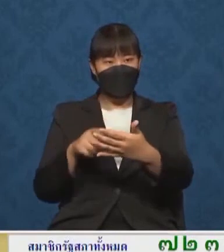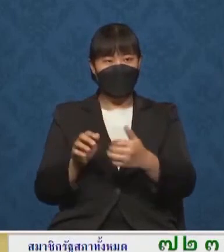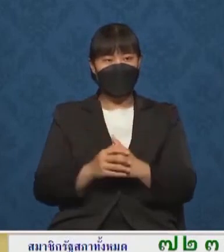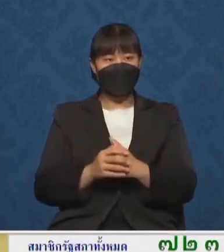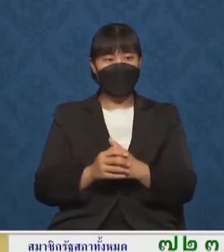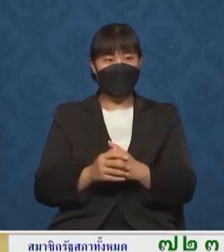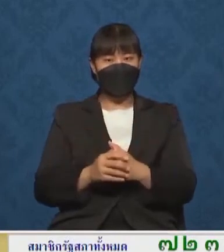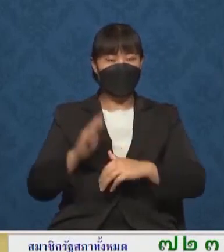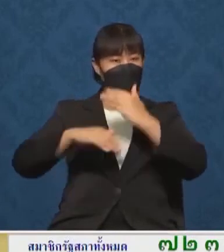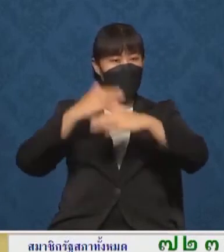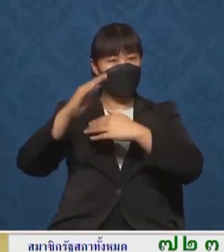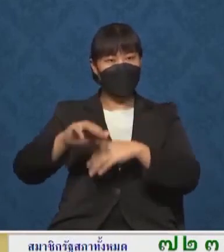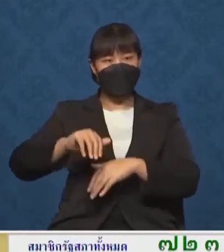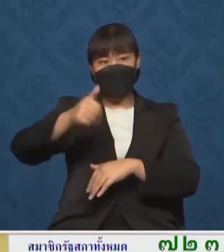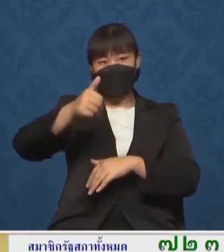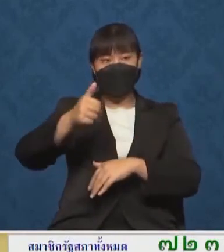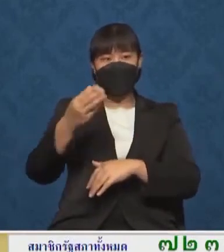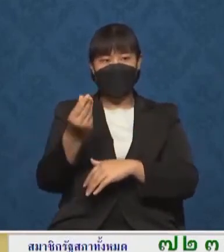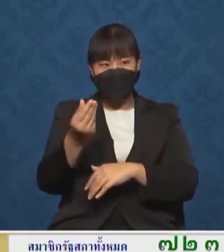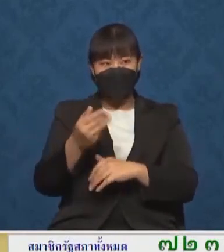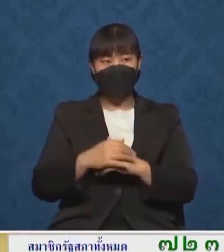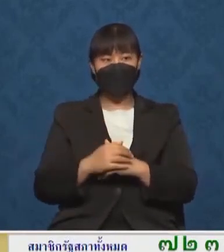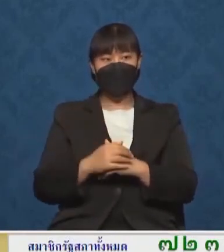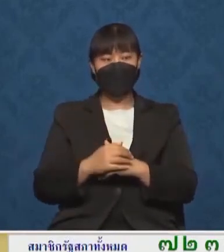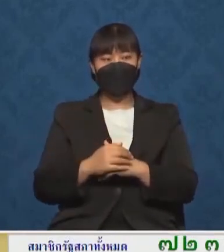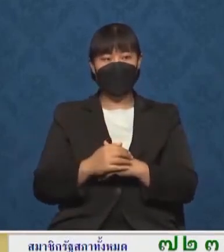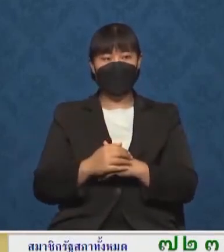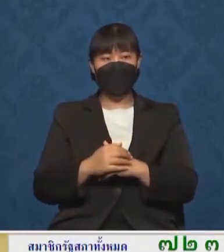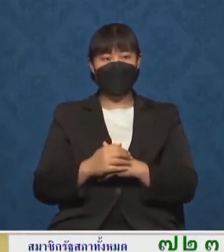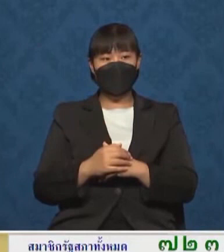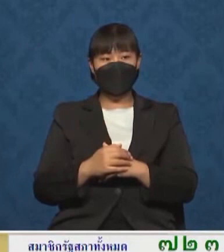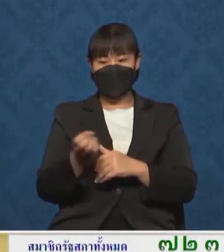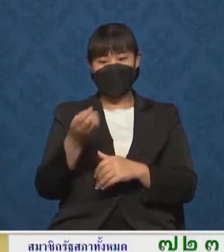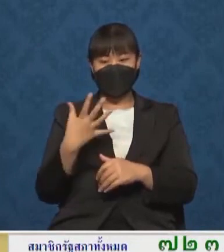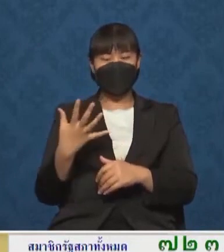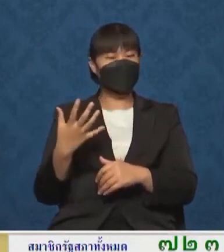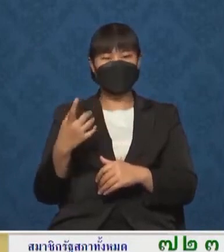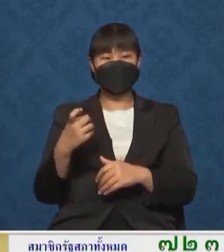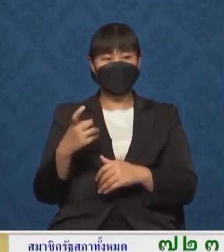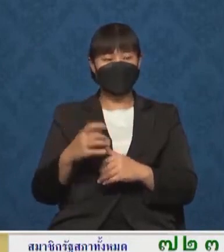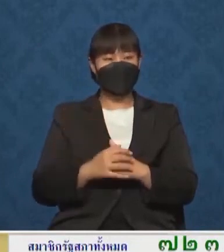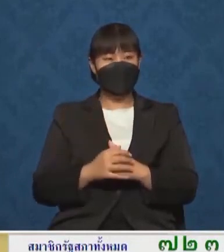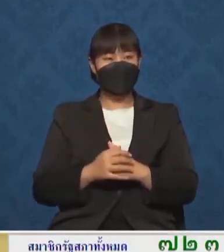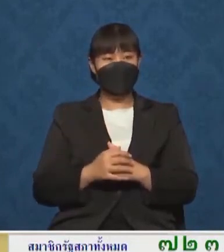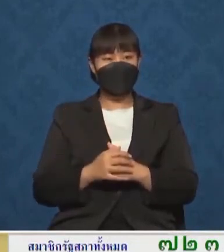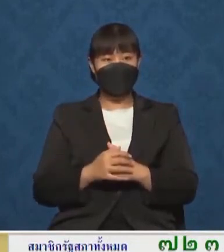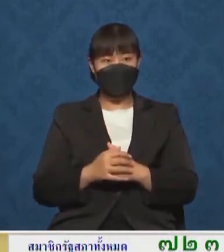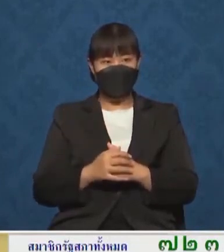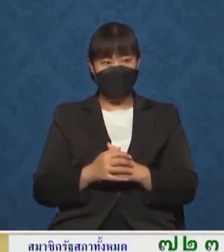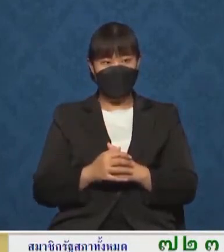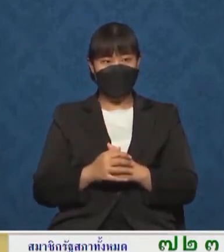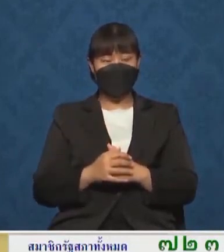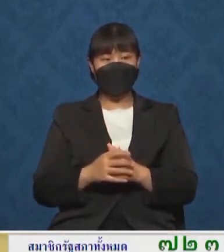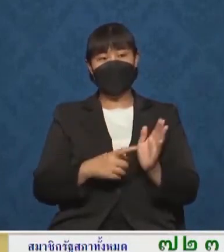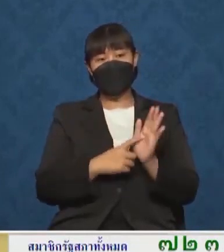ว่าดีขึ้นจากร้อยละ50ถ้าสมมติว่าดีขึ้นจากอดีตแปลว่าดีขึ้นจริงหรือเปล่าก็ไม่สามารถชี้วัดได้อีกเช่นกันนะครับอีกอันนึงที่สะท้อน